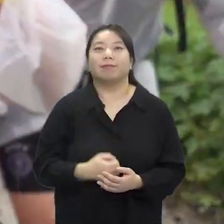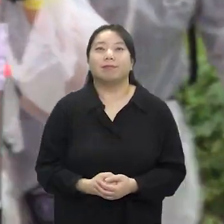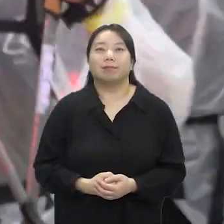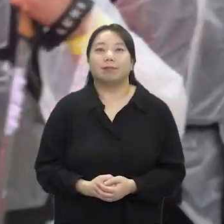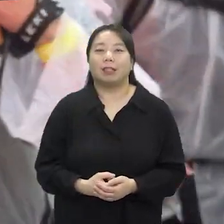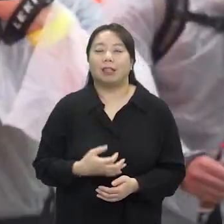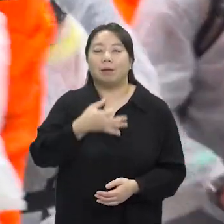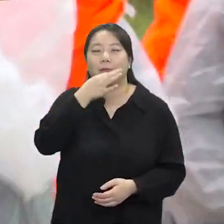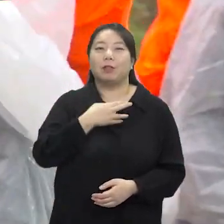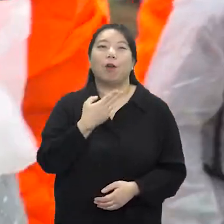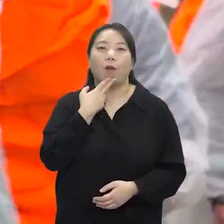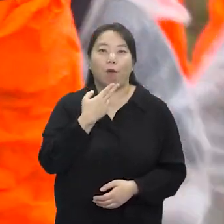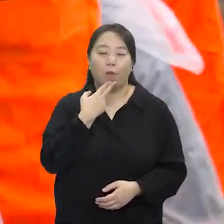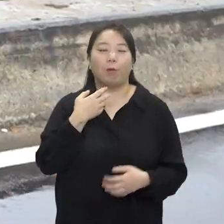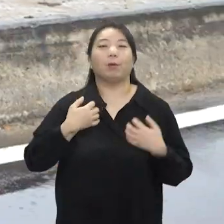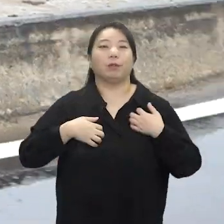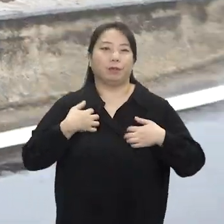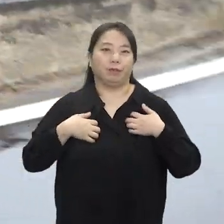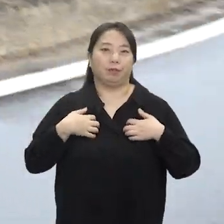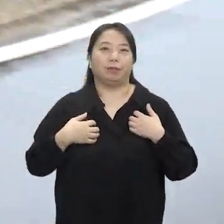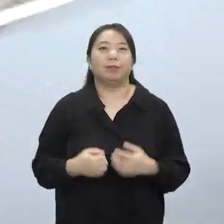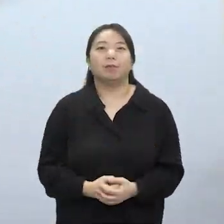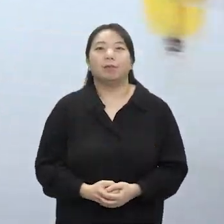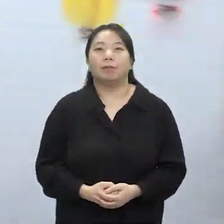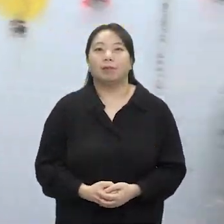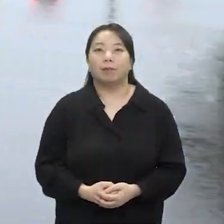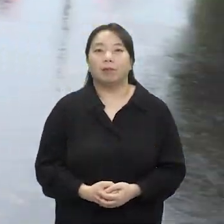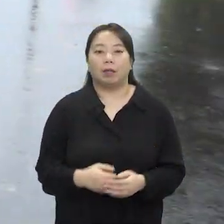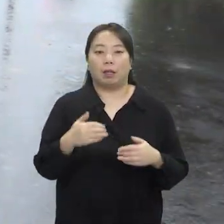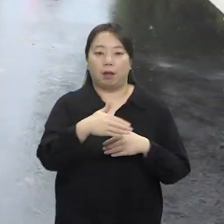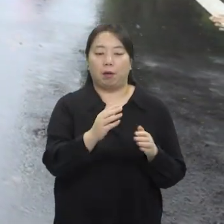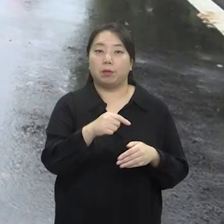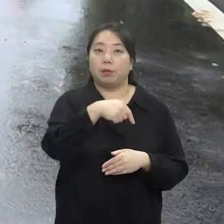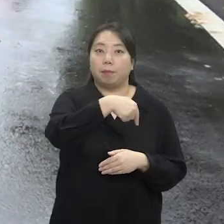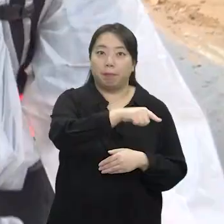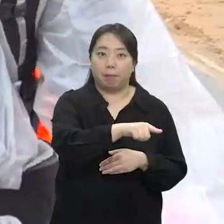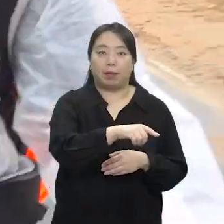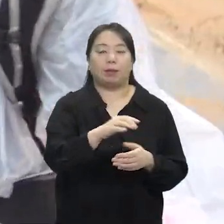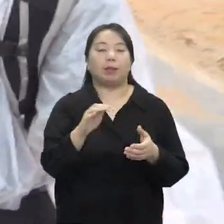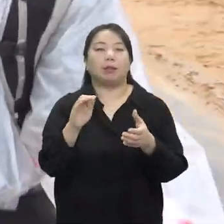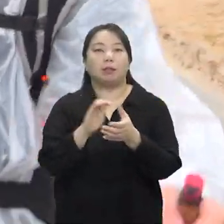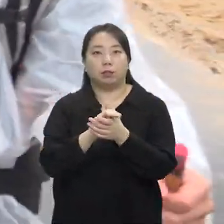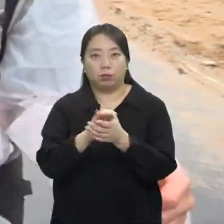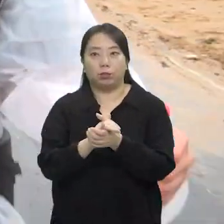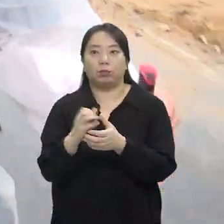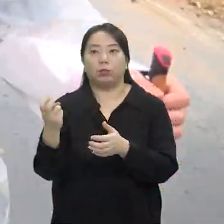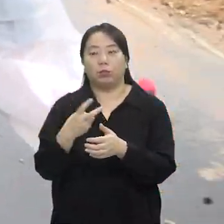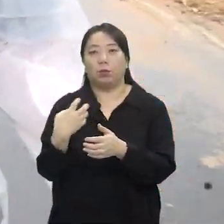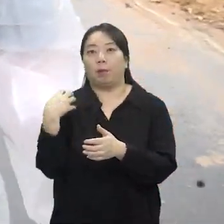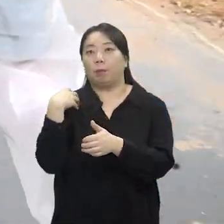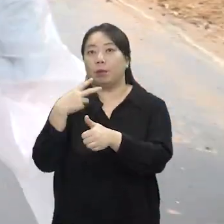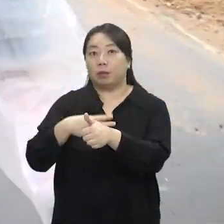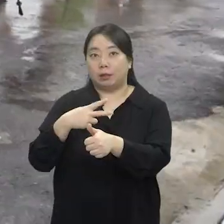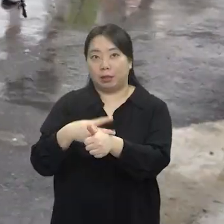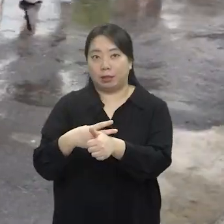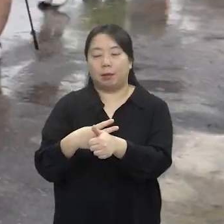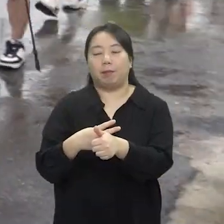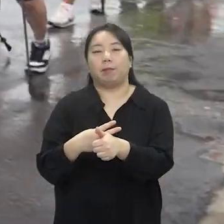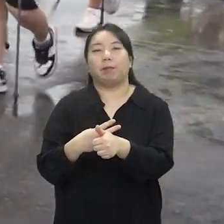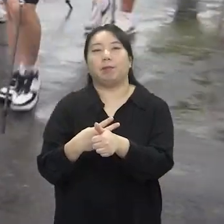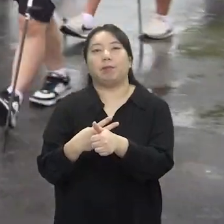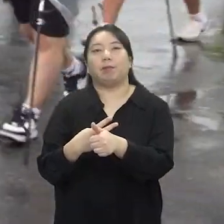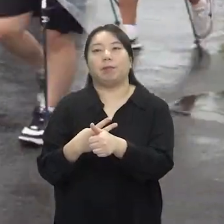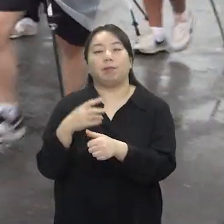하나도 힘들지 않고요. 재밌습니다. 교실 밖 세상에서 친구와 또 담임 선생님과 잊지 못할 추억을